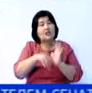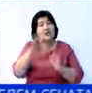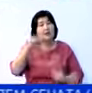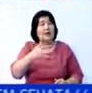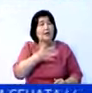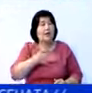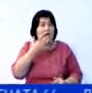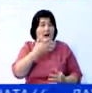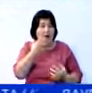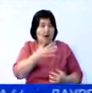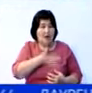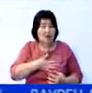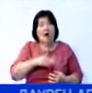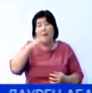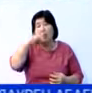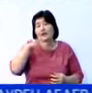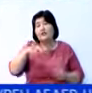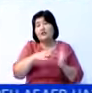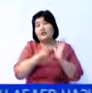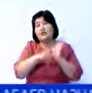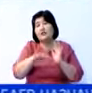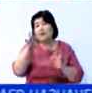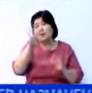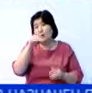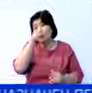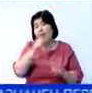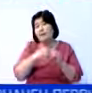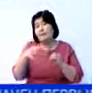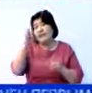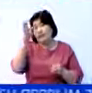50-60% ожога, у отца 1974 года рождения 15%.